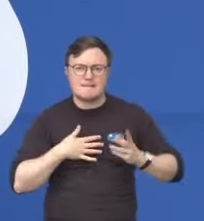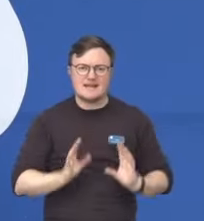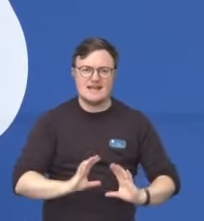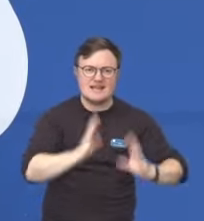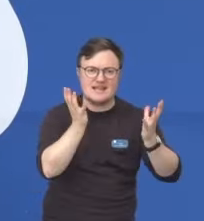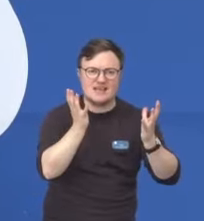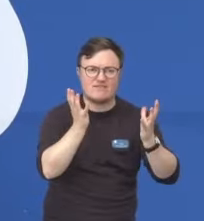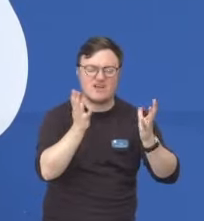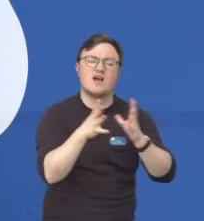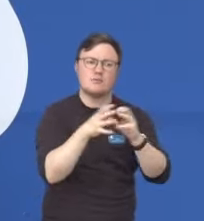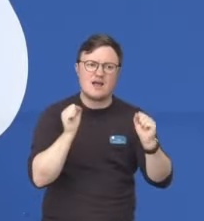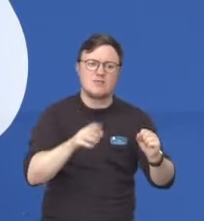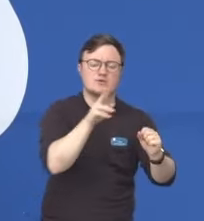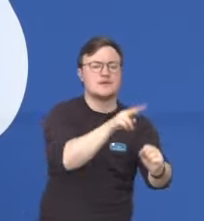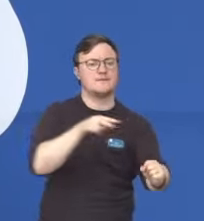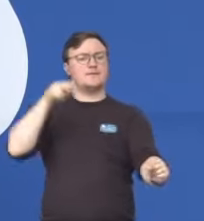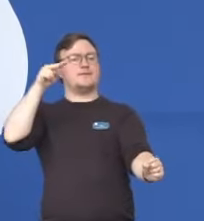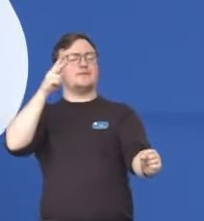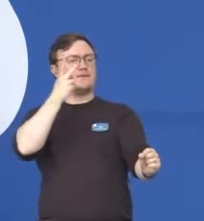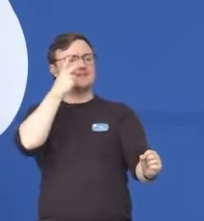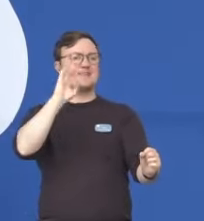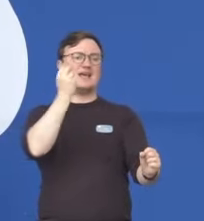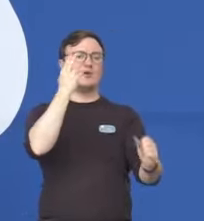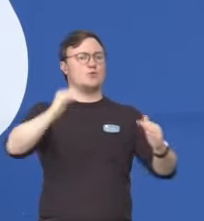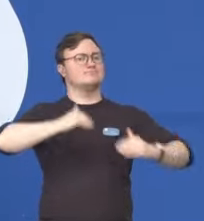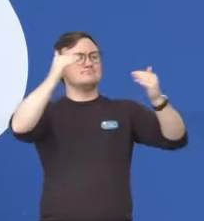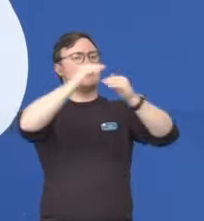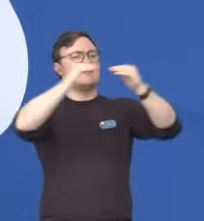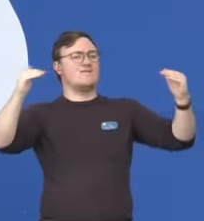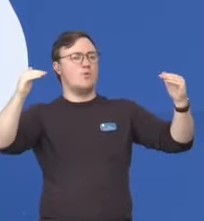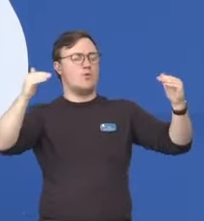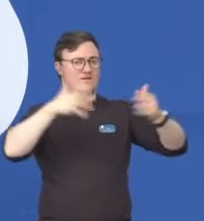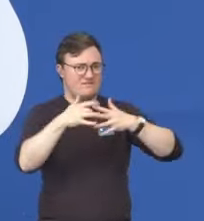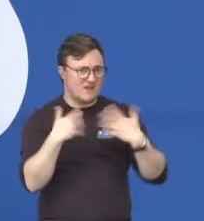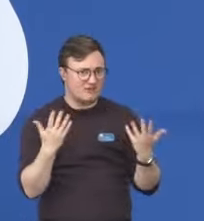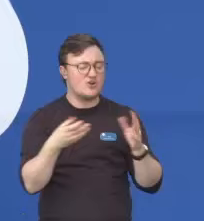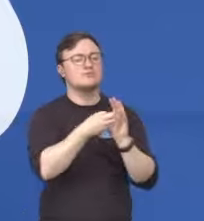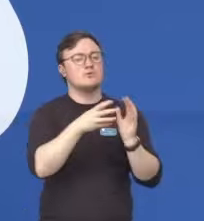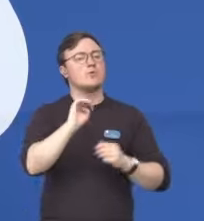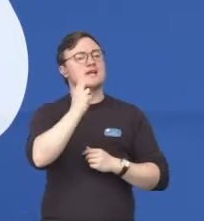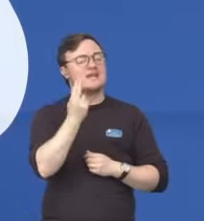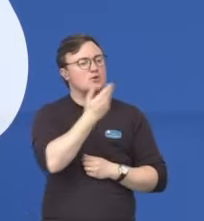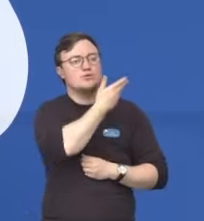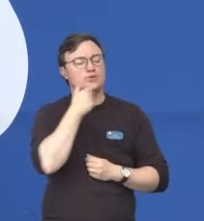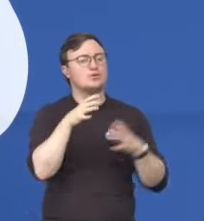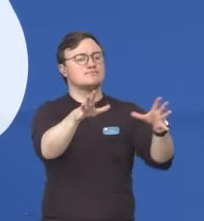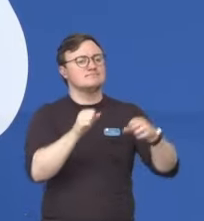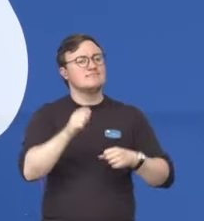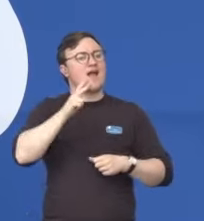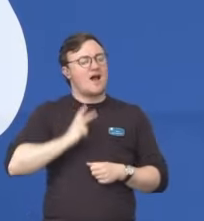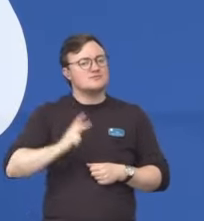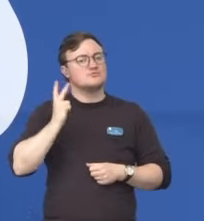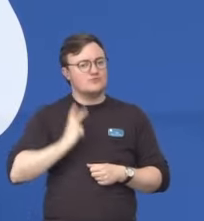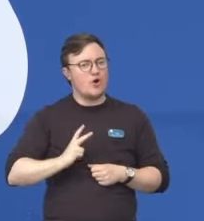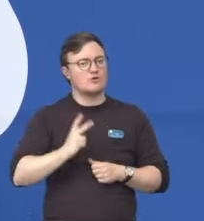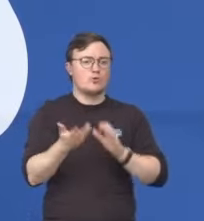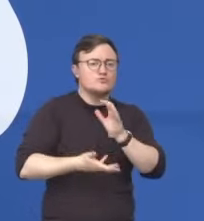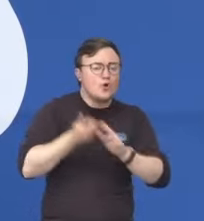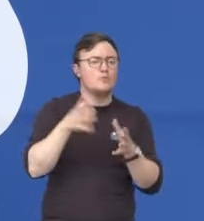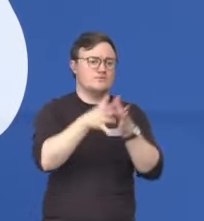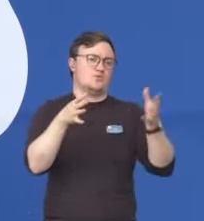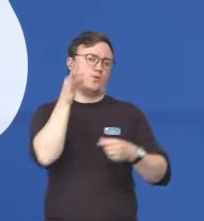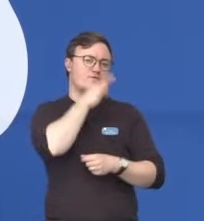ser inte riktigt EU i de större frågorna. Det är ju för att EU inte har tagit sitt ansvar i de riktigt stora frågorna. Man har inte tagit sitt ansvar